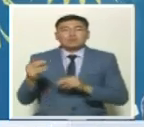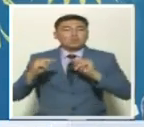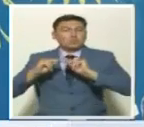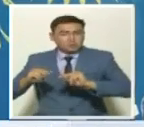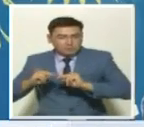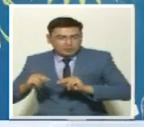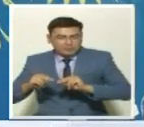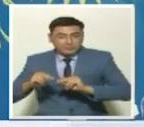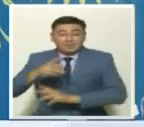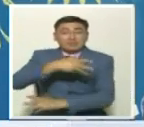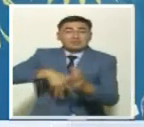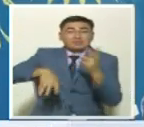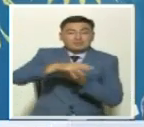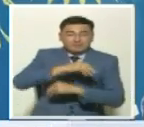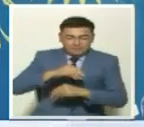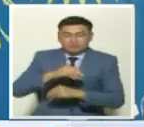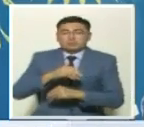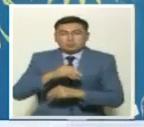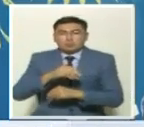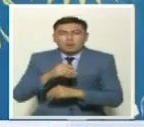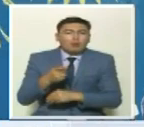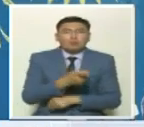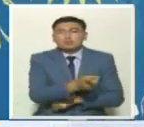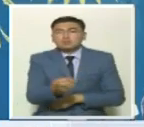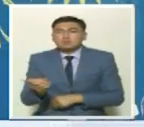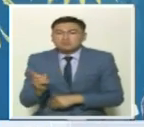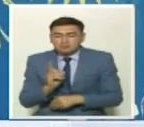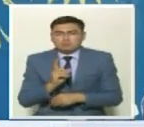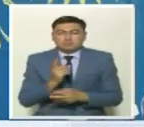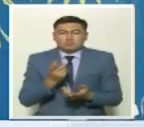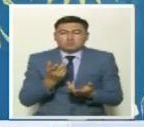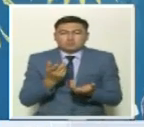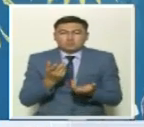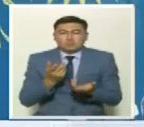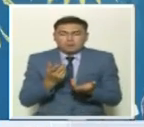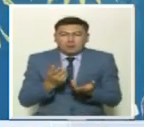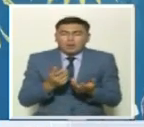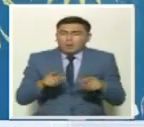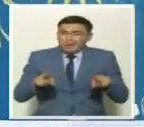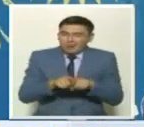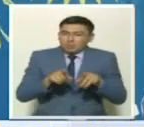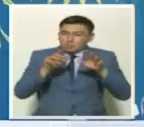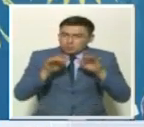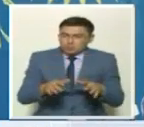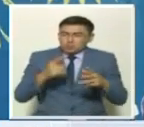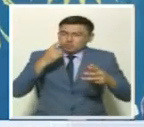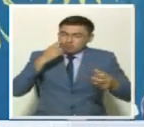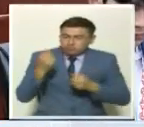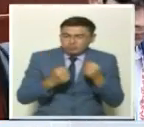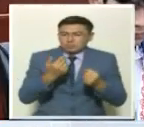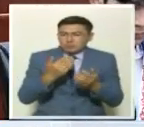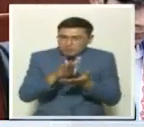балалардың өздеріне екі бастан үлкен, әрдайым үлкен абыроймен, үлкен жетістікте